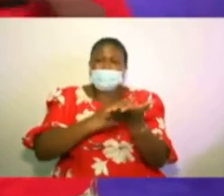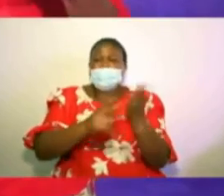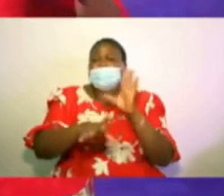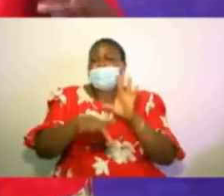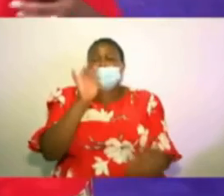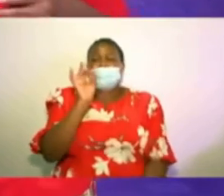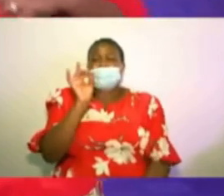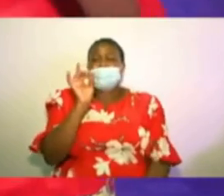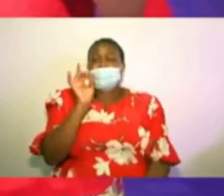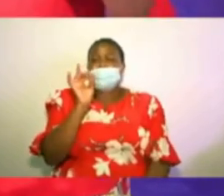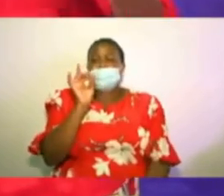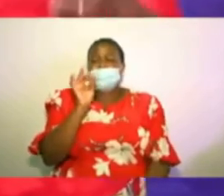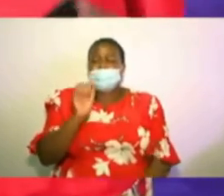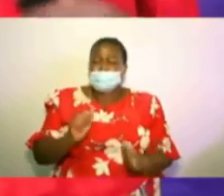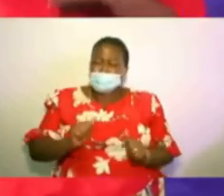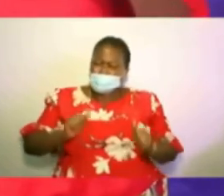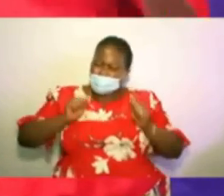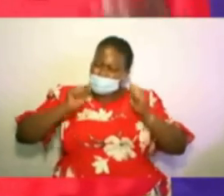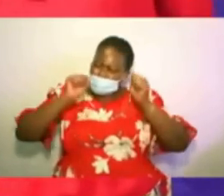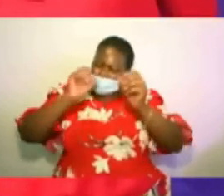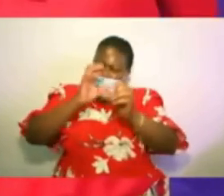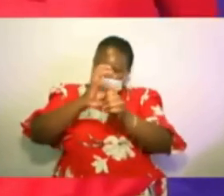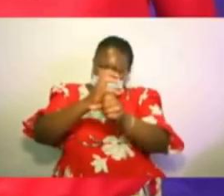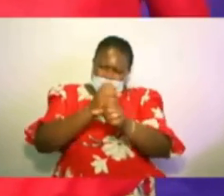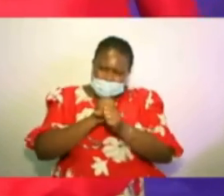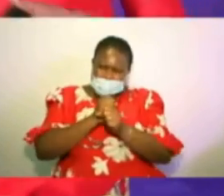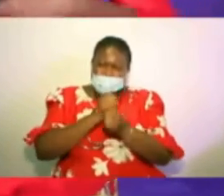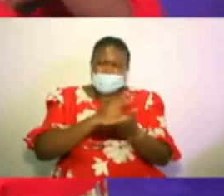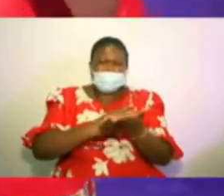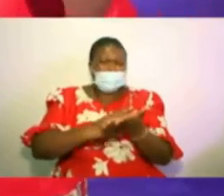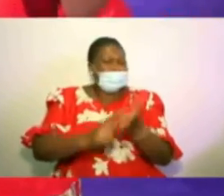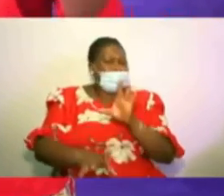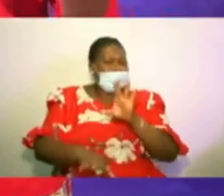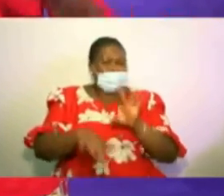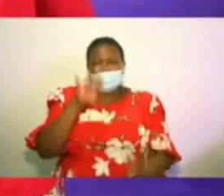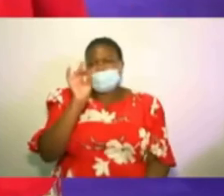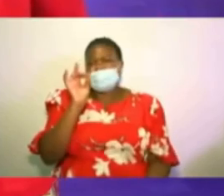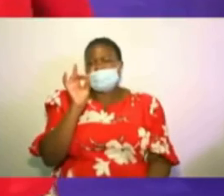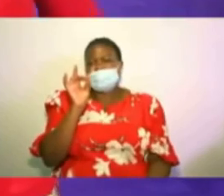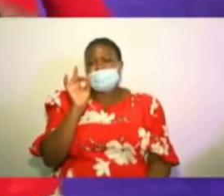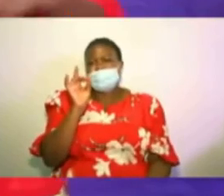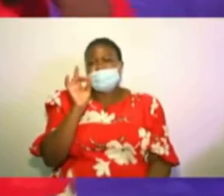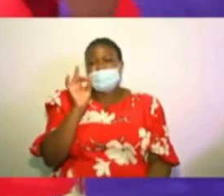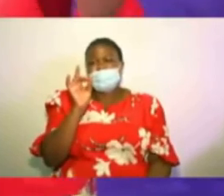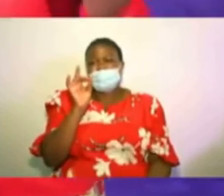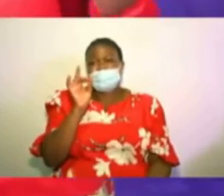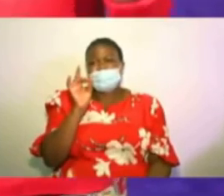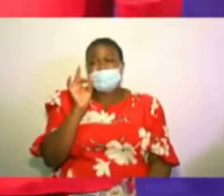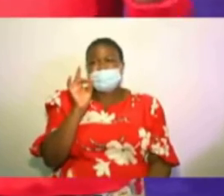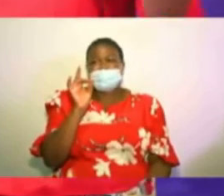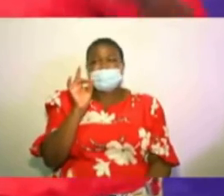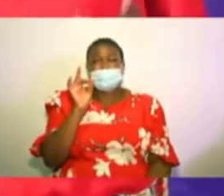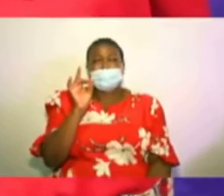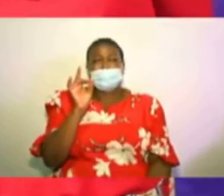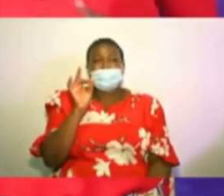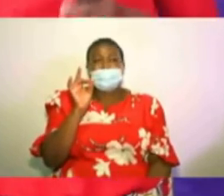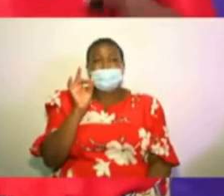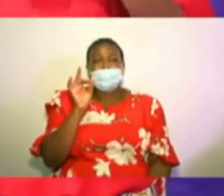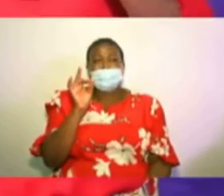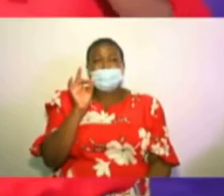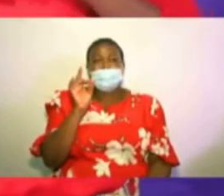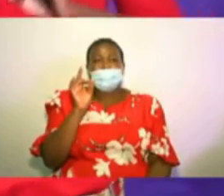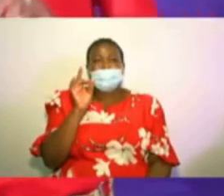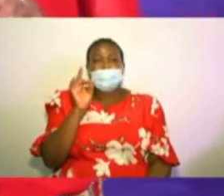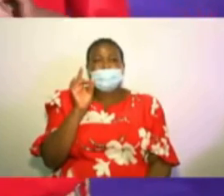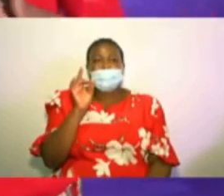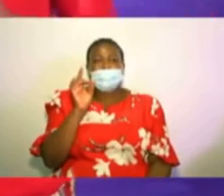la congrégation, que ce soit des noirs, des blancs, les assemblées de SIAP, les assemblées locales, tout le monde